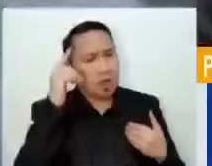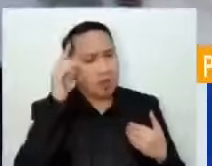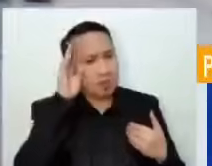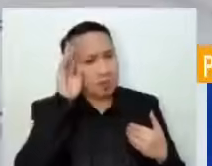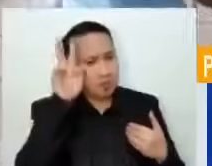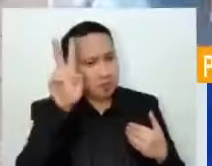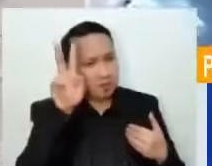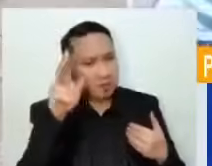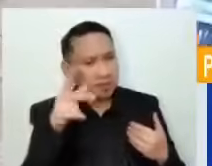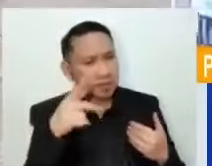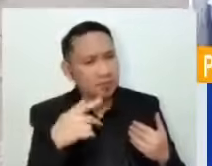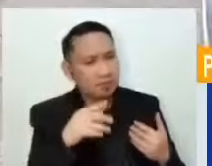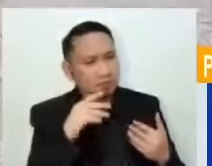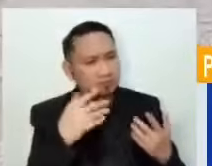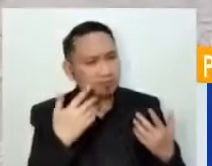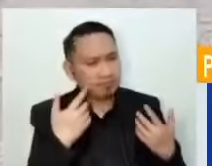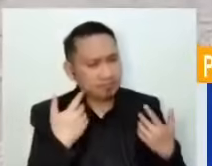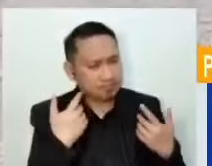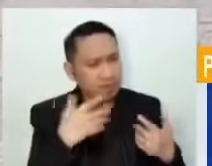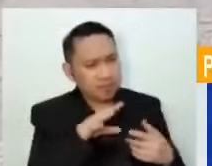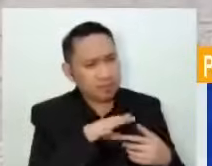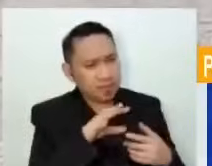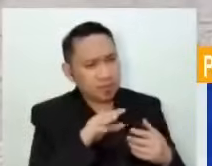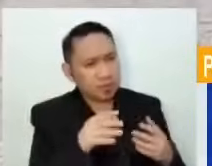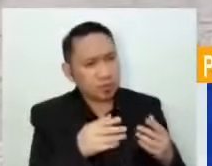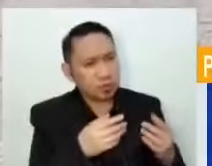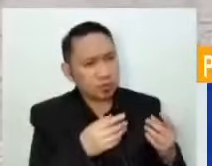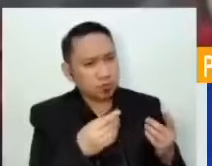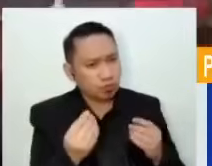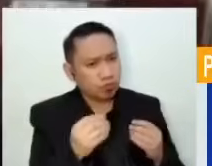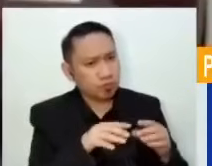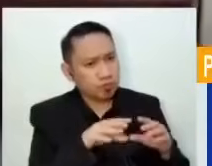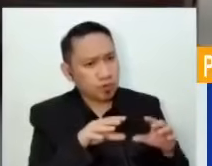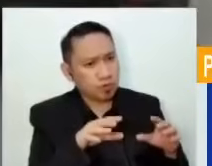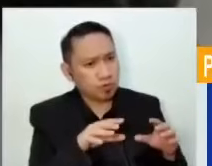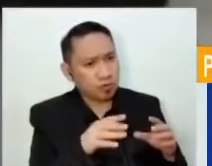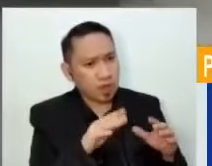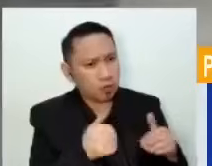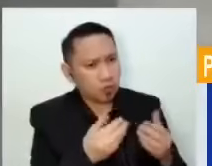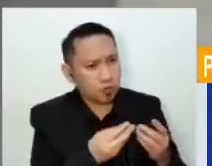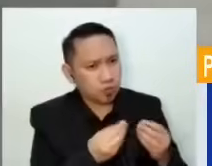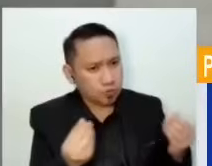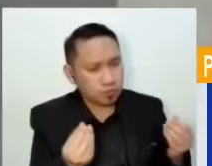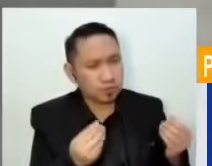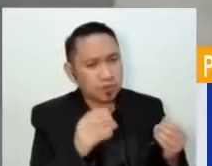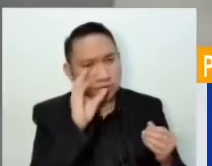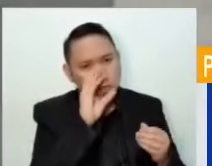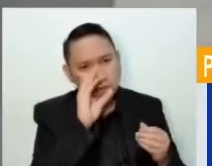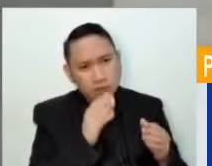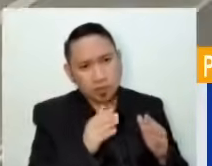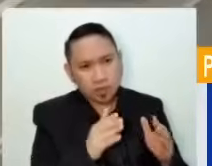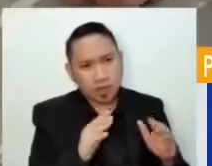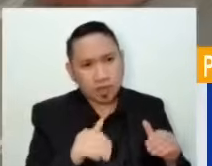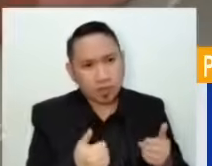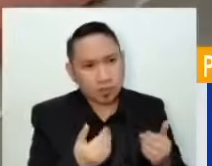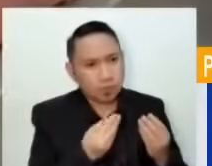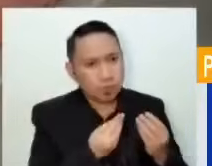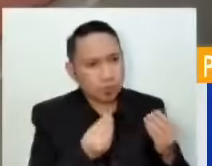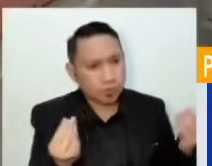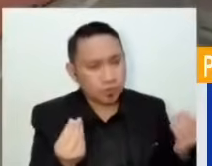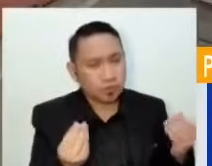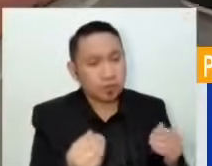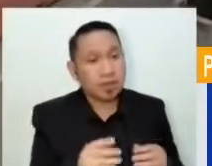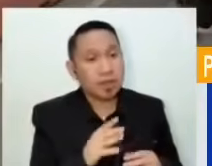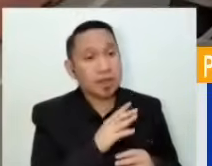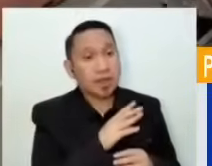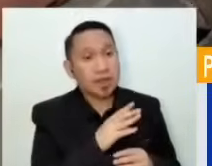Inaksyonan agad yung reklamo or yung aligasyon. Pangalawa po, ang talaga naman po niya yung sinusulong ay yung